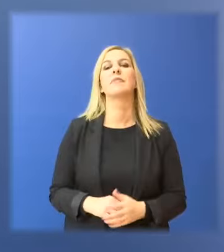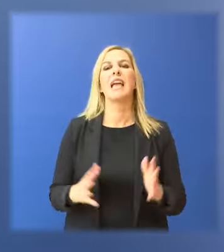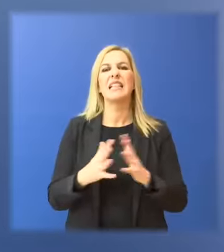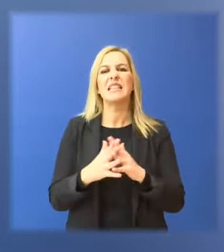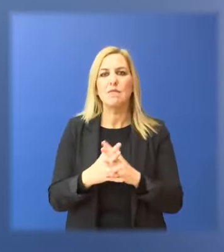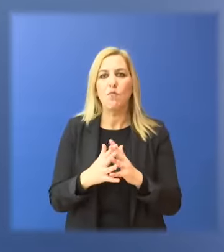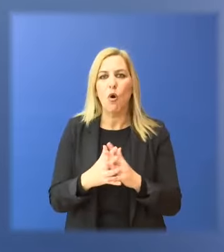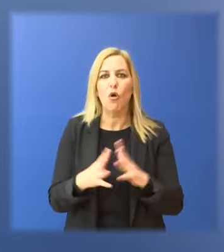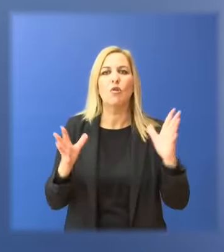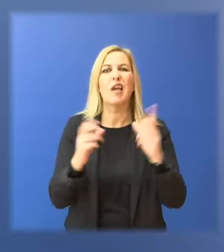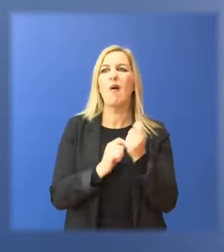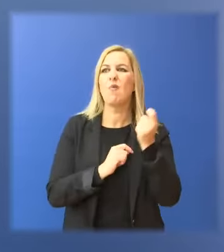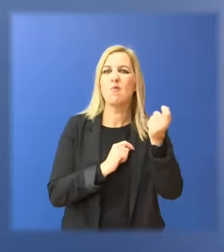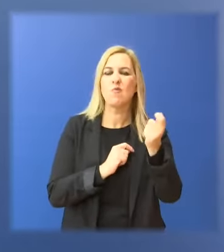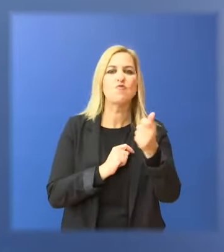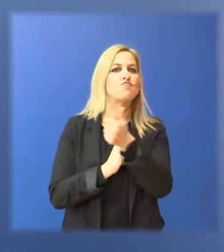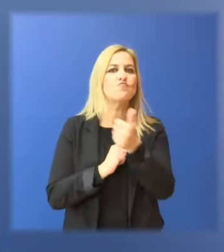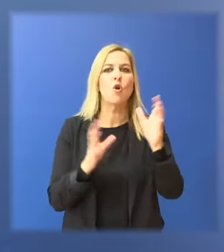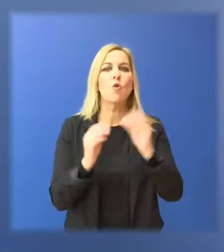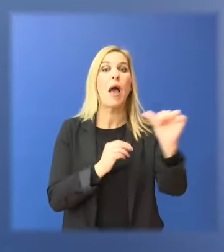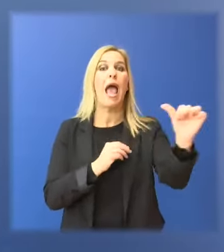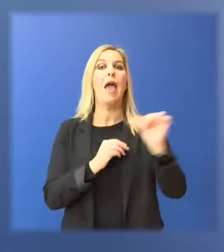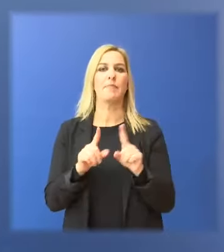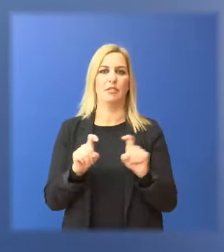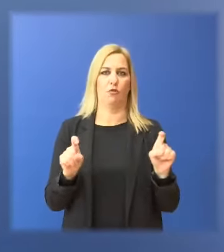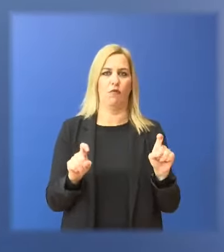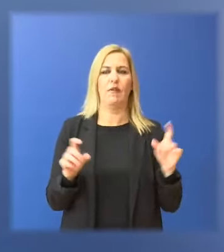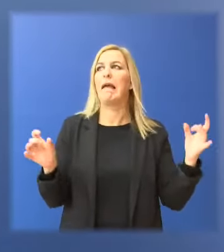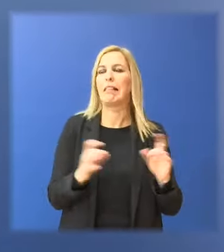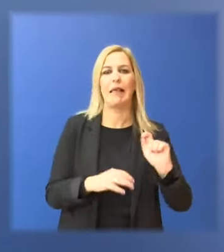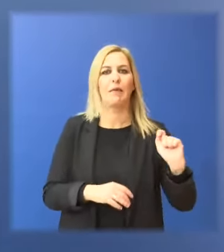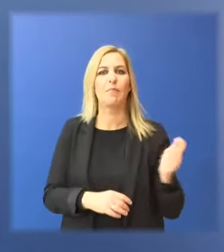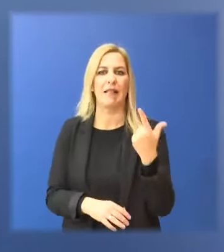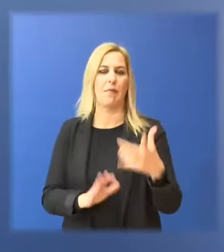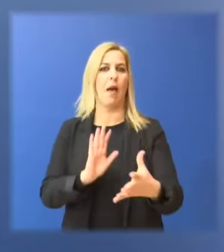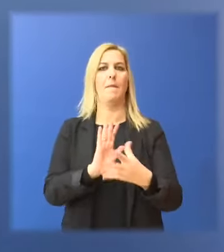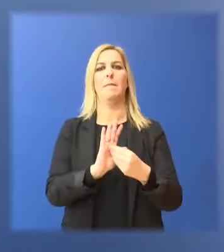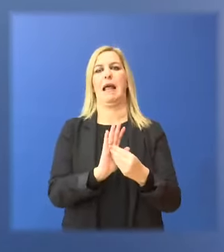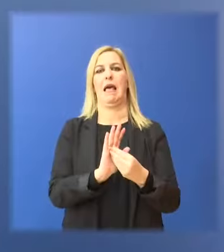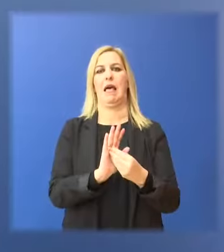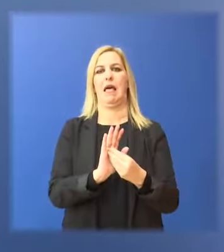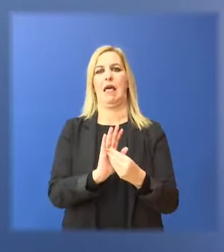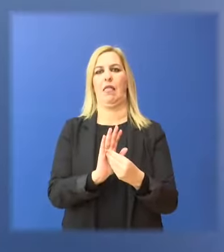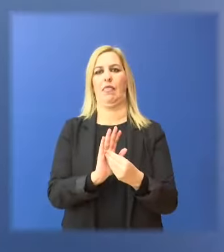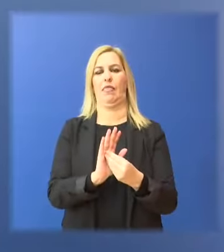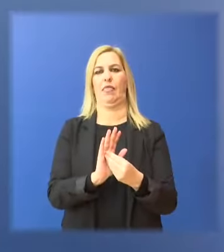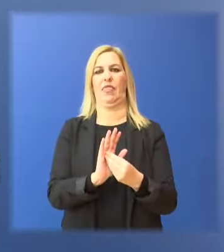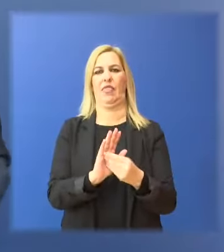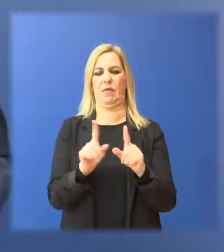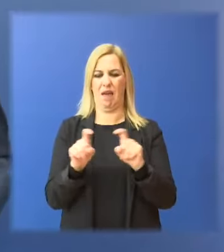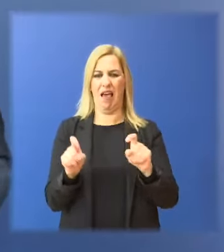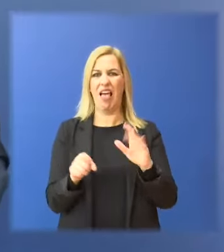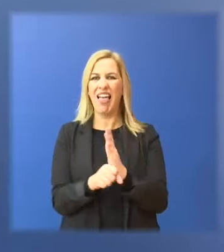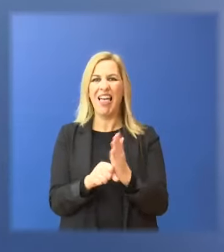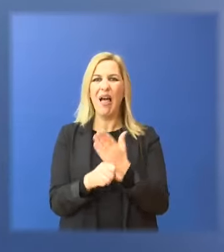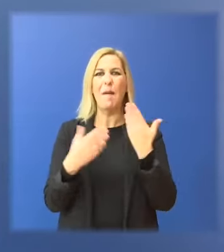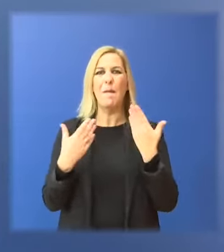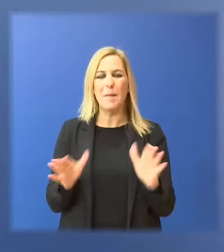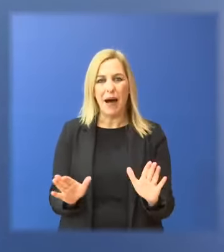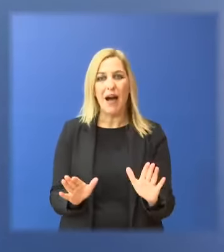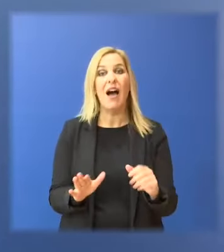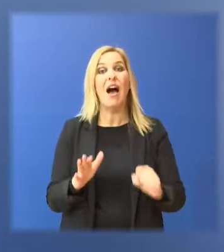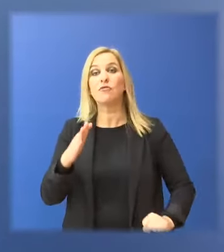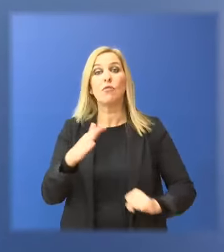τιμολόγια επιτρέπονται μόνο για επιστροφές προϊόντων ή φύρας, αν για παράδειγμα το εμπόρευμα ή μέρος του καταστραφεί και ύψους